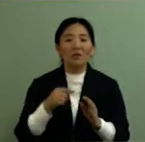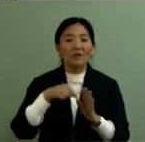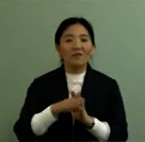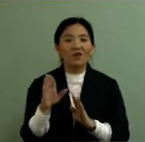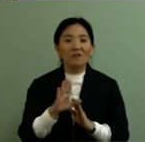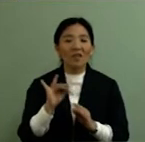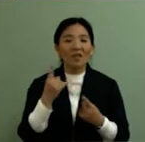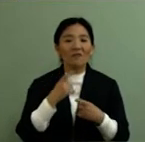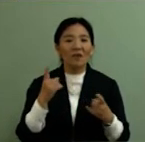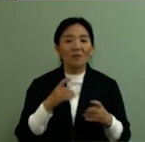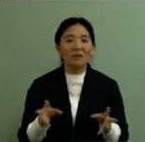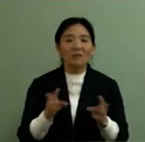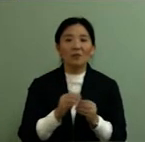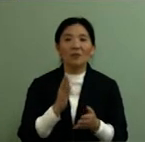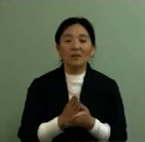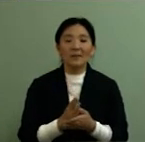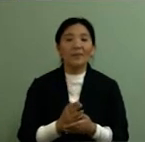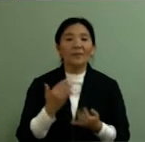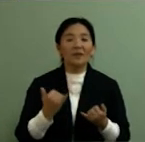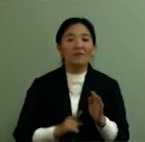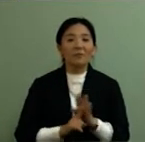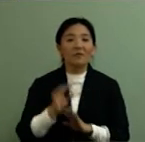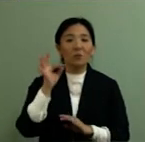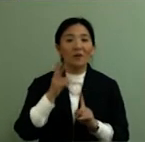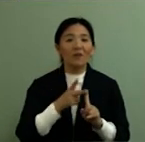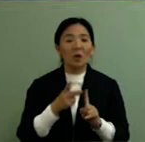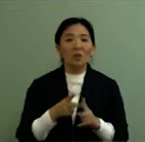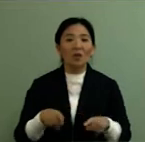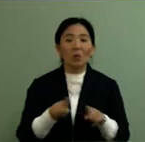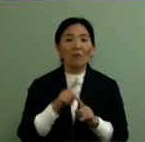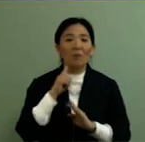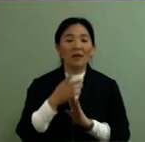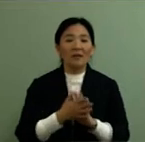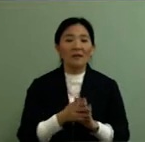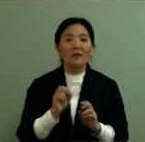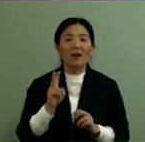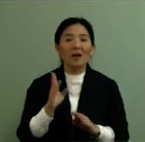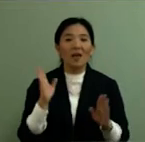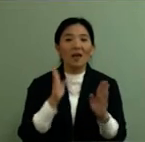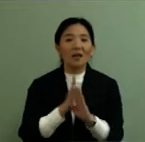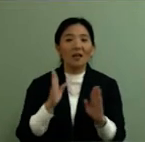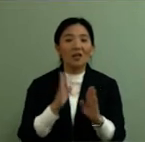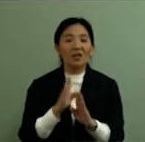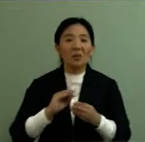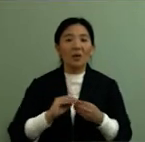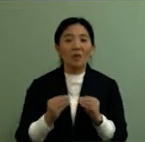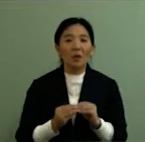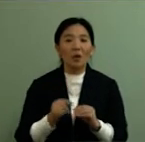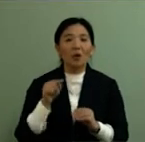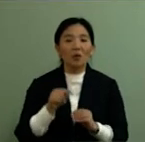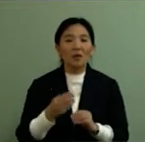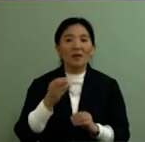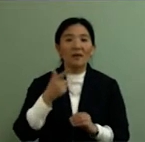и информации. Теперь с вами давайте вспомним второе такое понятие, как экологические проблемы. То